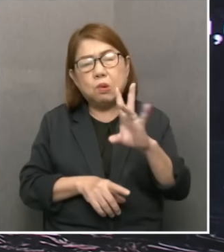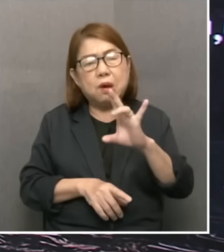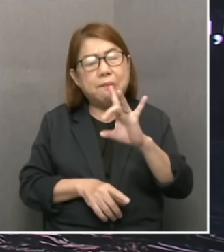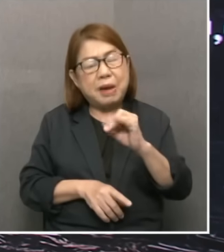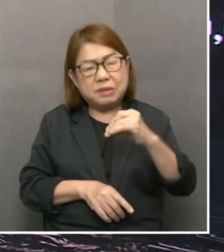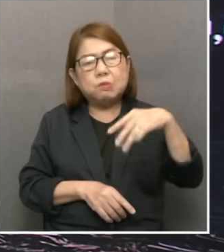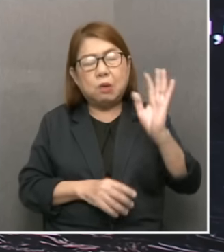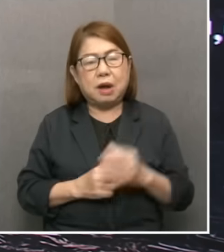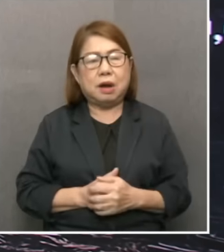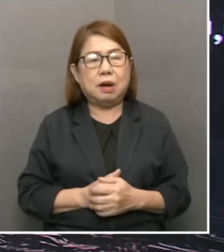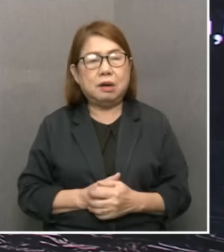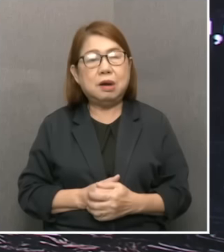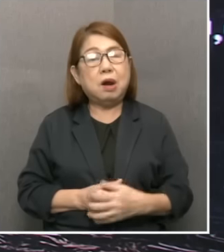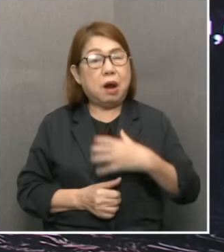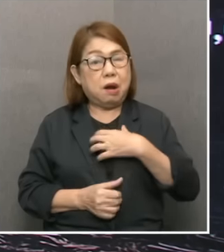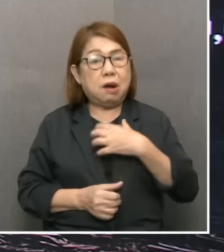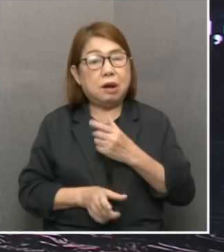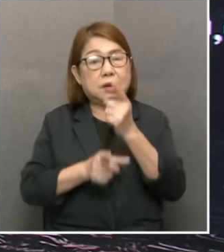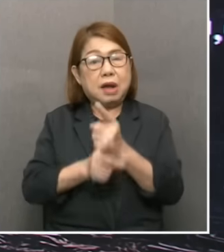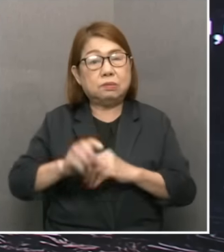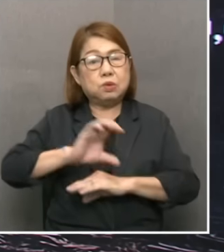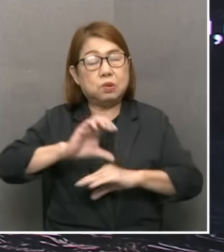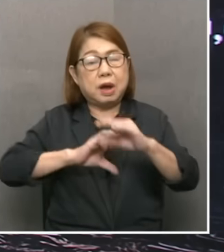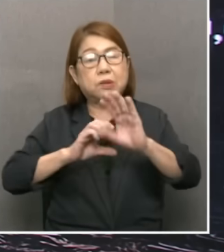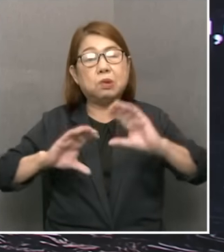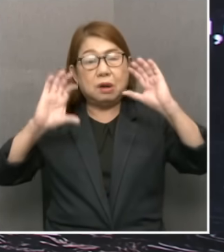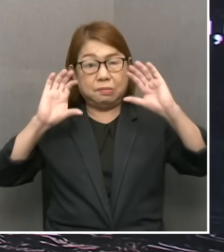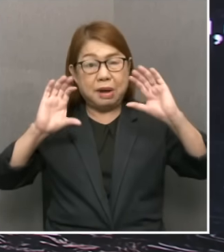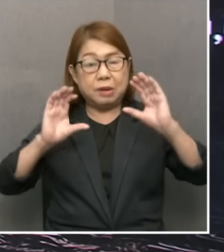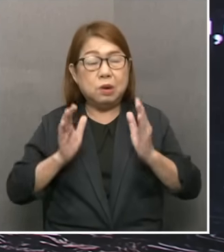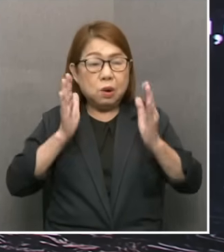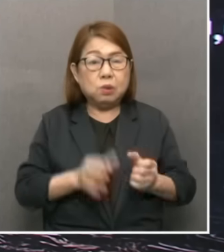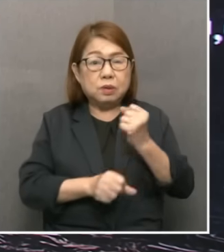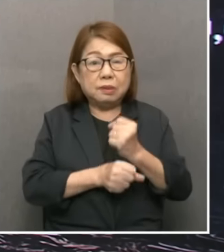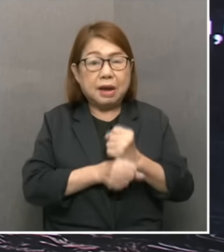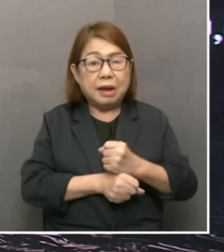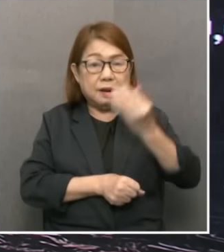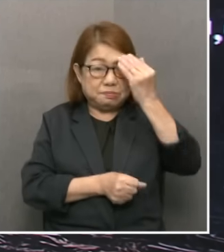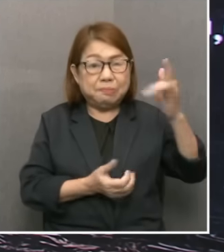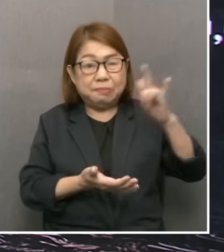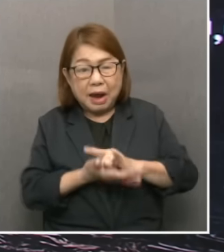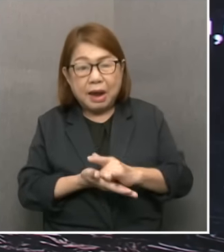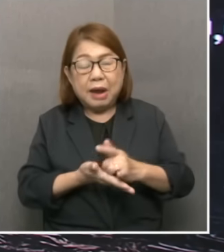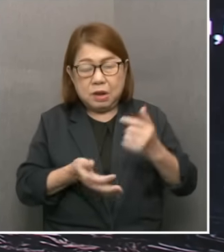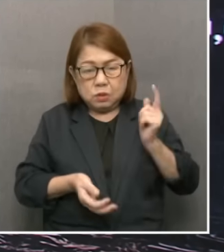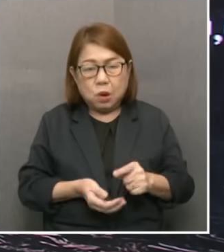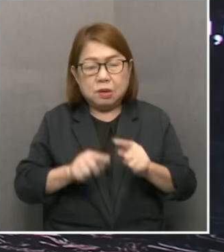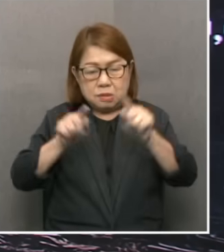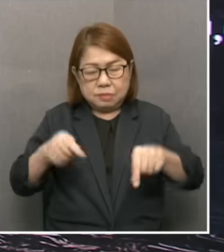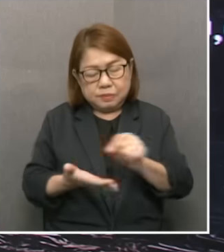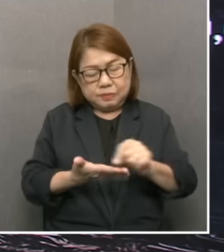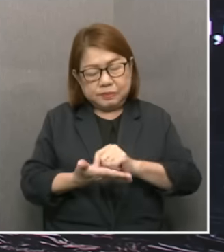สตางค์ถ้าจะเข้านโยบายเข้าโครงการนี้แรงงานไทยก็จะต้องมายื่นเรื่องนะคะตั้งแต่วันที่ 3